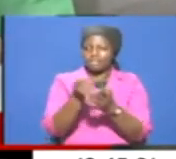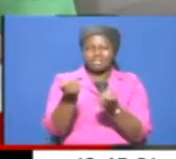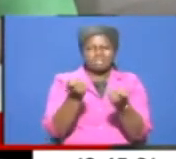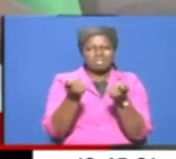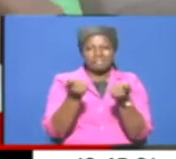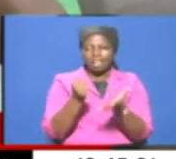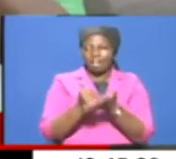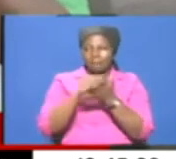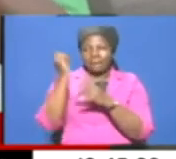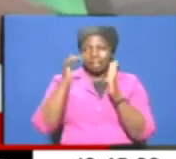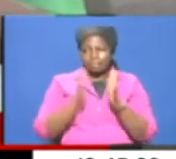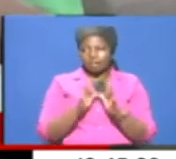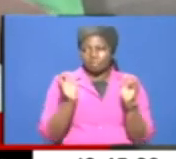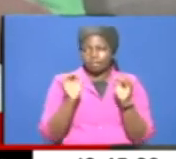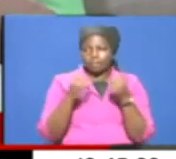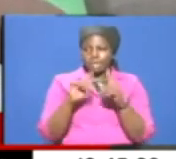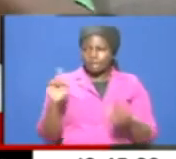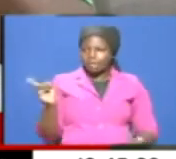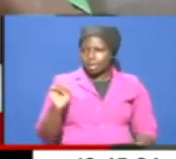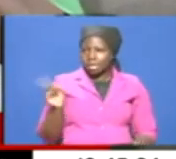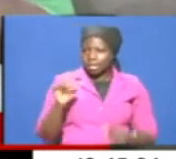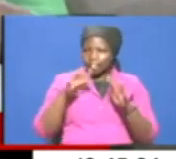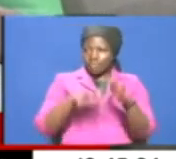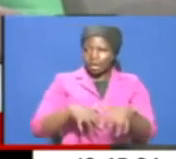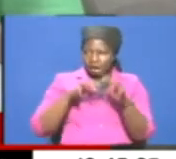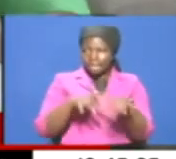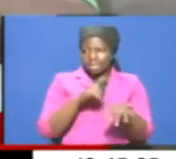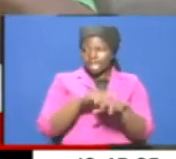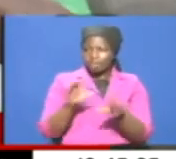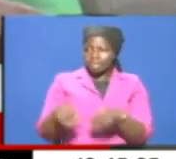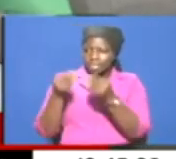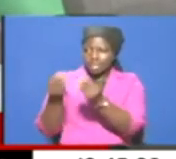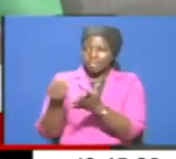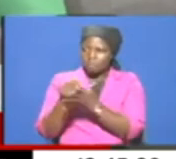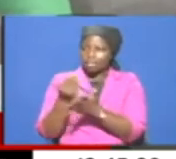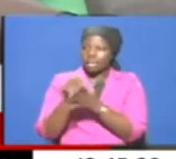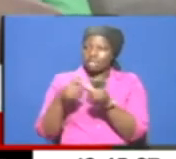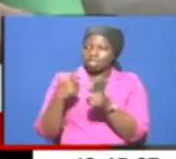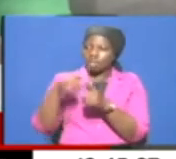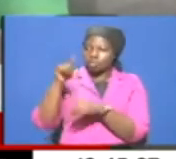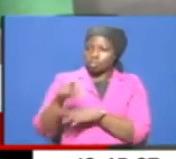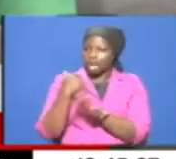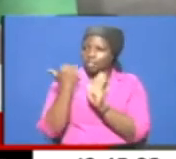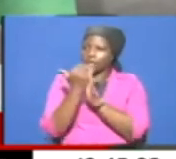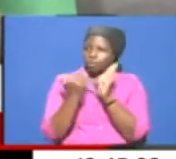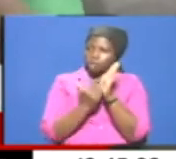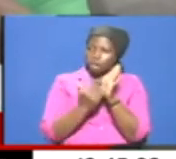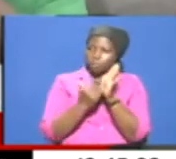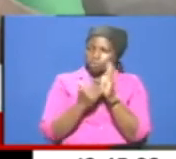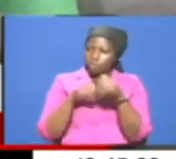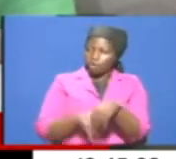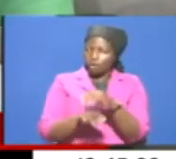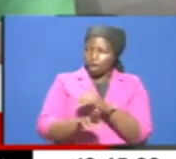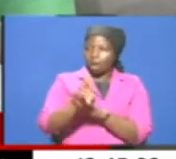Mm-hmm. Lakini Ministry of Agriculture ikishapewa pesa iwe na mkakati wafuatiliwe,